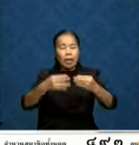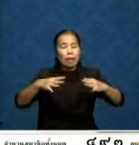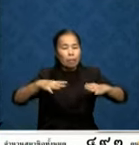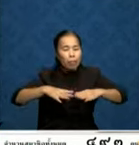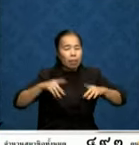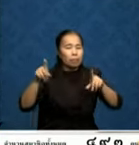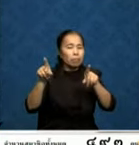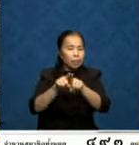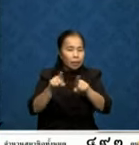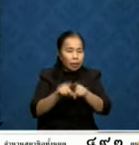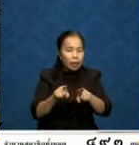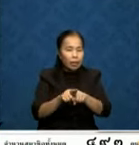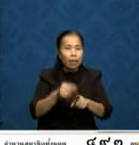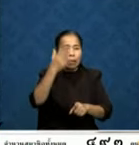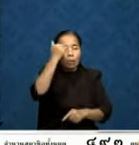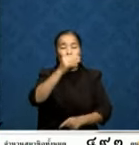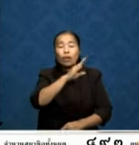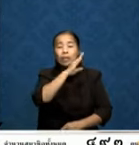าพครับให้ประธาน